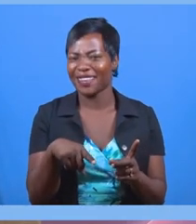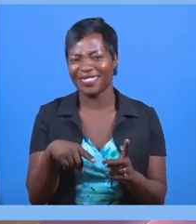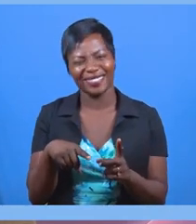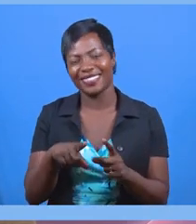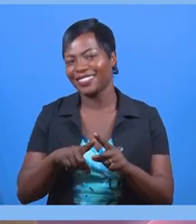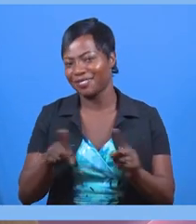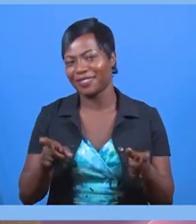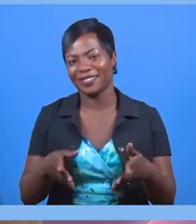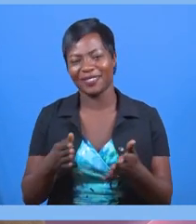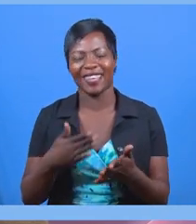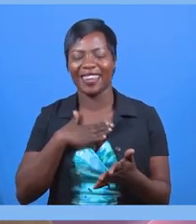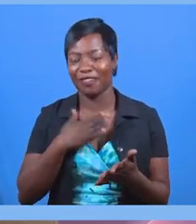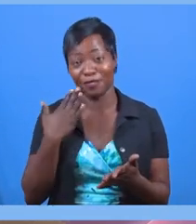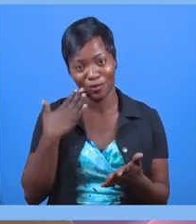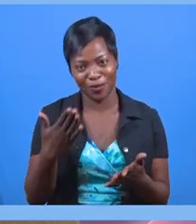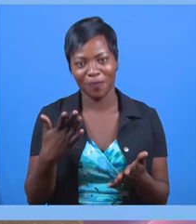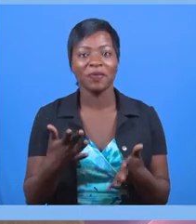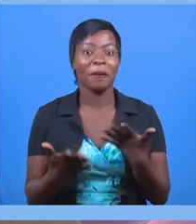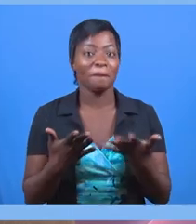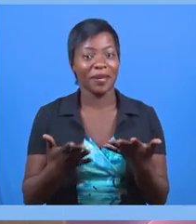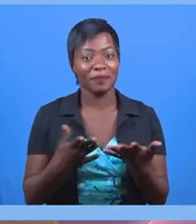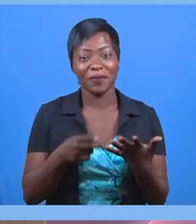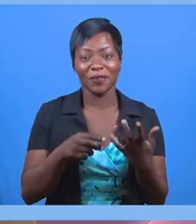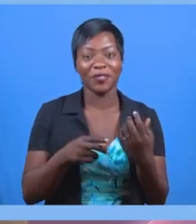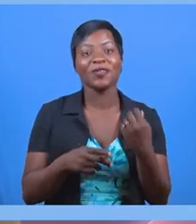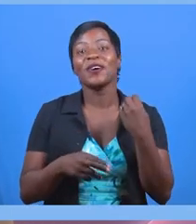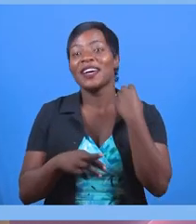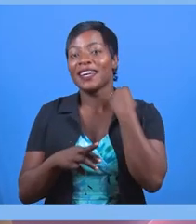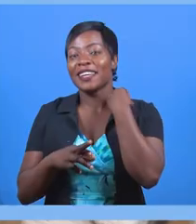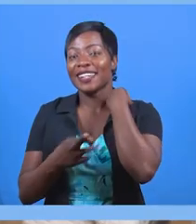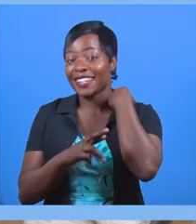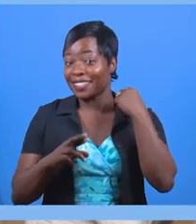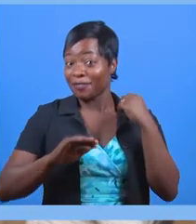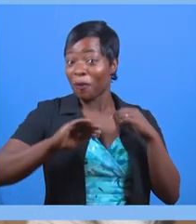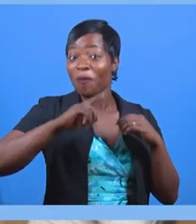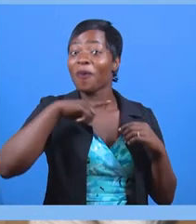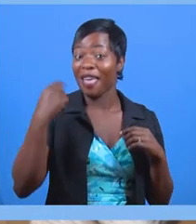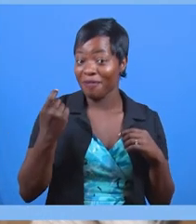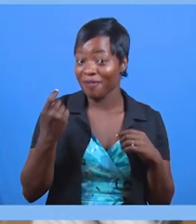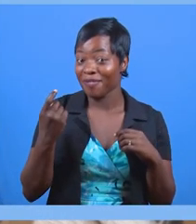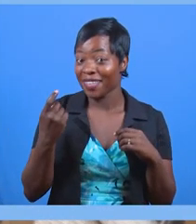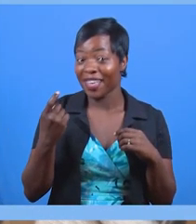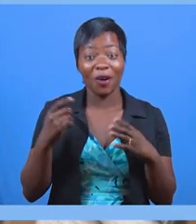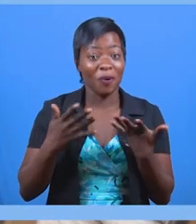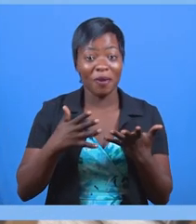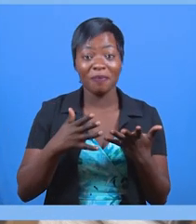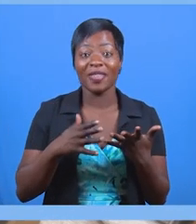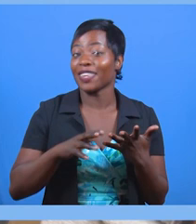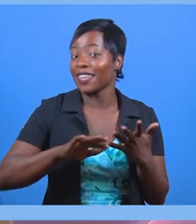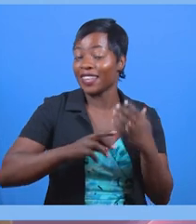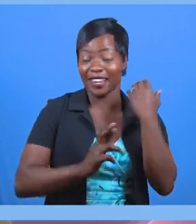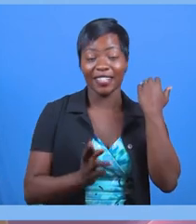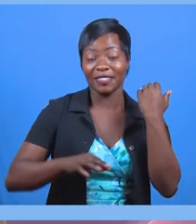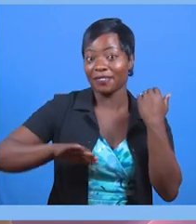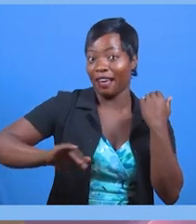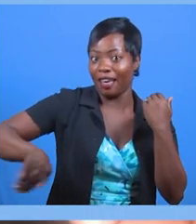kana iri hama inonzi yemudzimai ane mabatirwo aashaitwa akasiyana. Kana iri kunzi ihama yekunzi ndiye